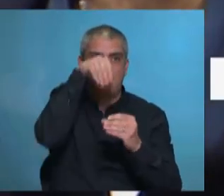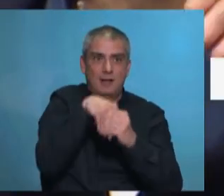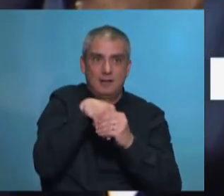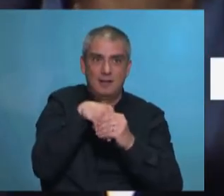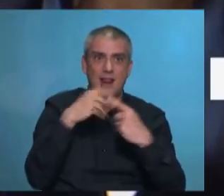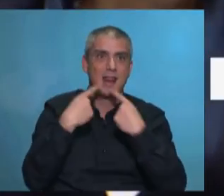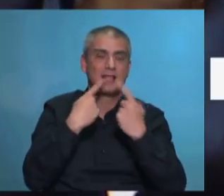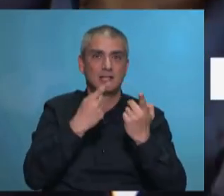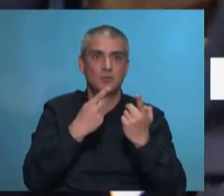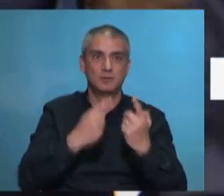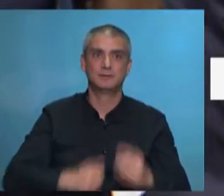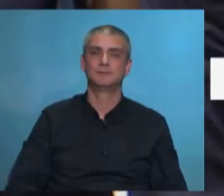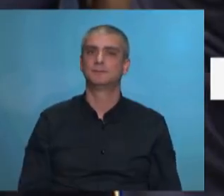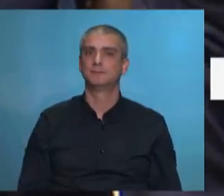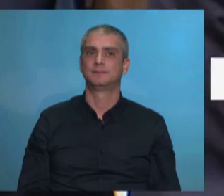הדיון.